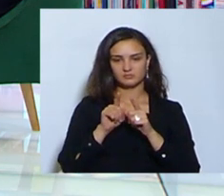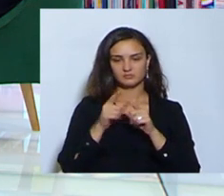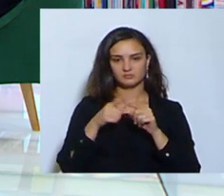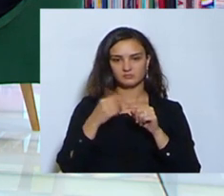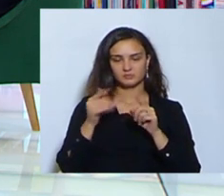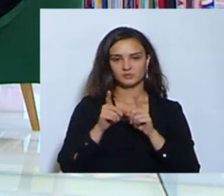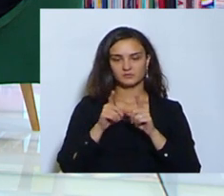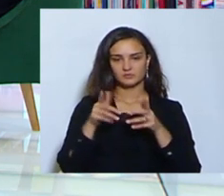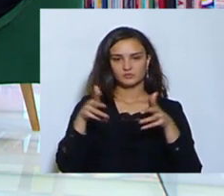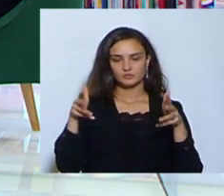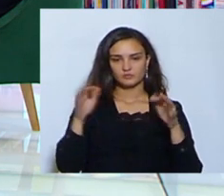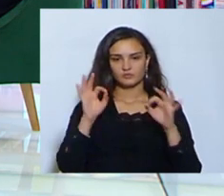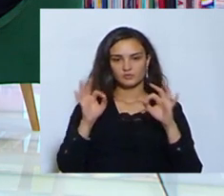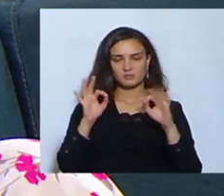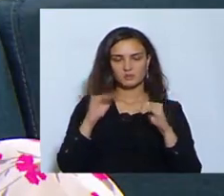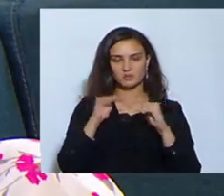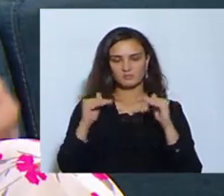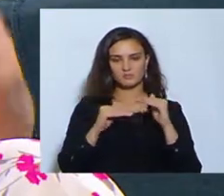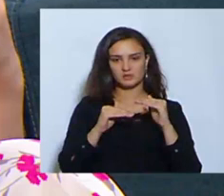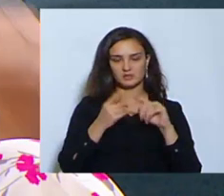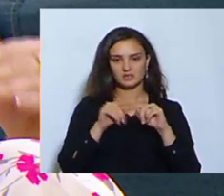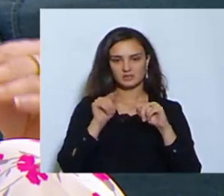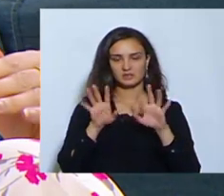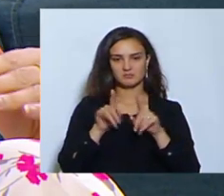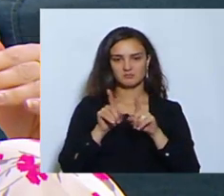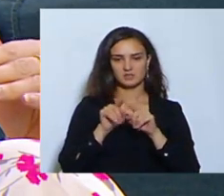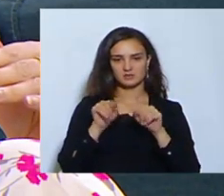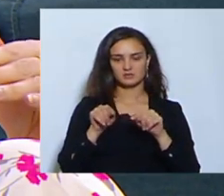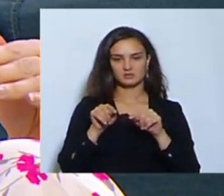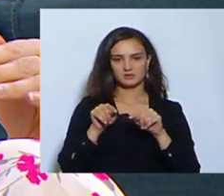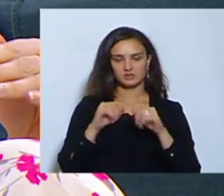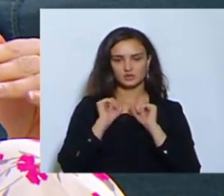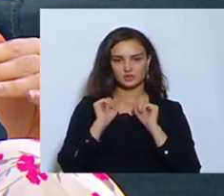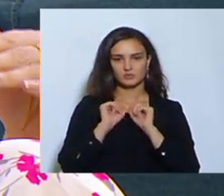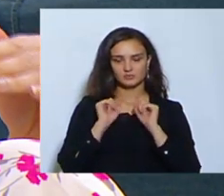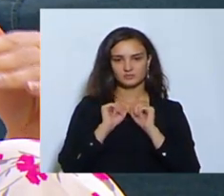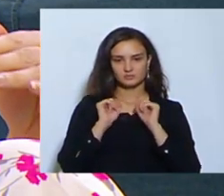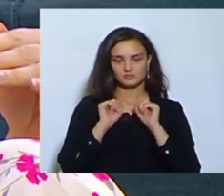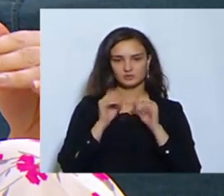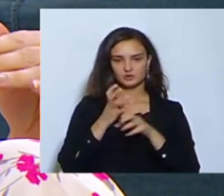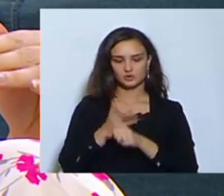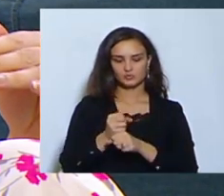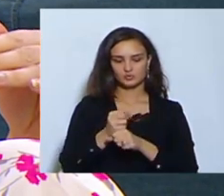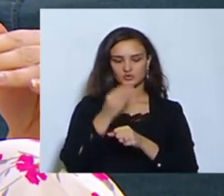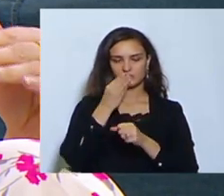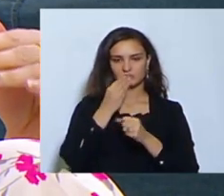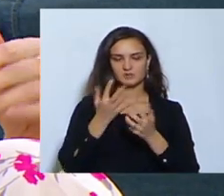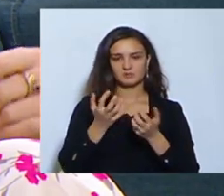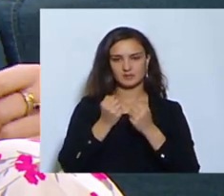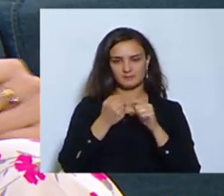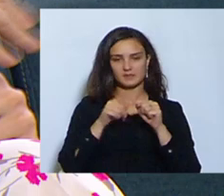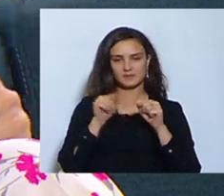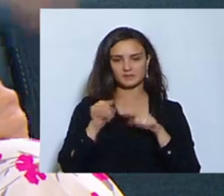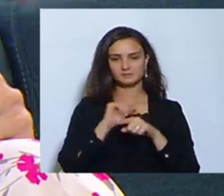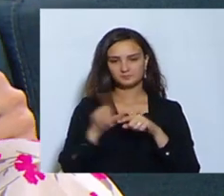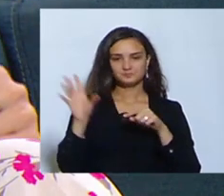მისი წონა არის ნორმაზე დაბალი, იგი მაინც უკიდურესად ცდილობს, რომ შეზღუდოს საკვების მიღება, რაც